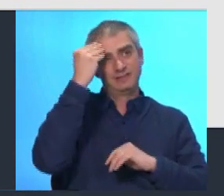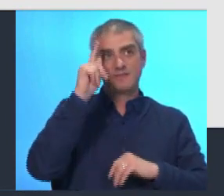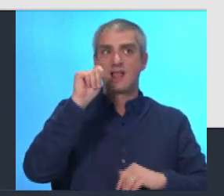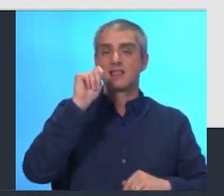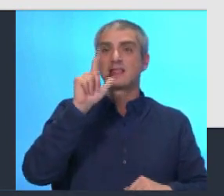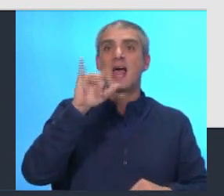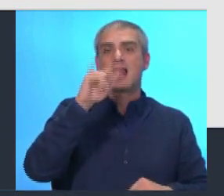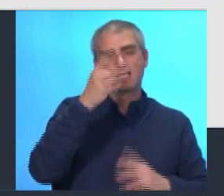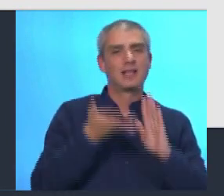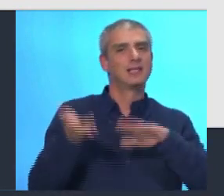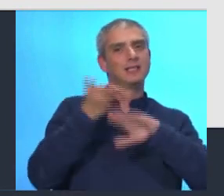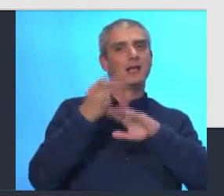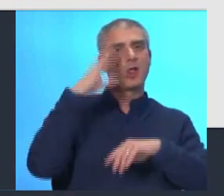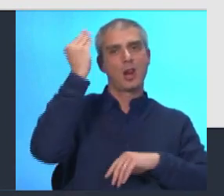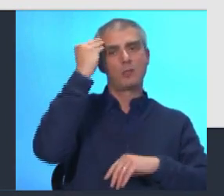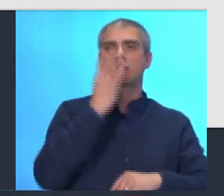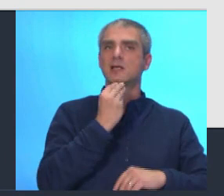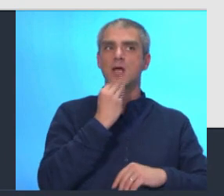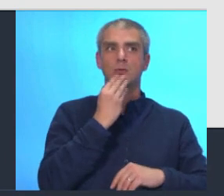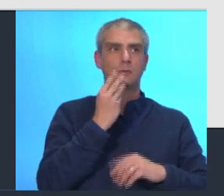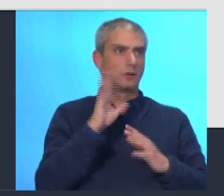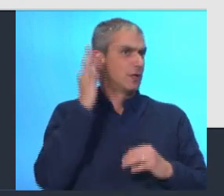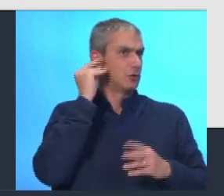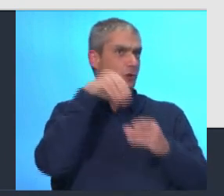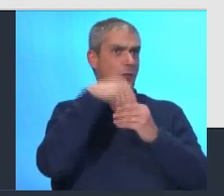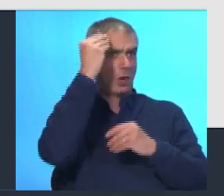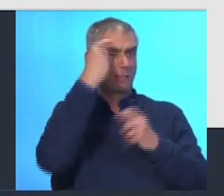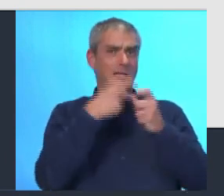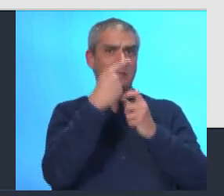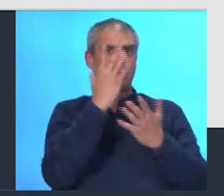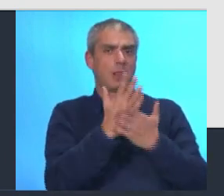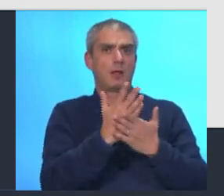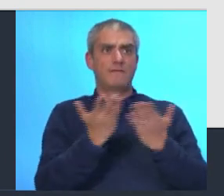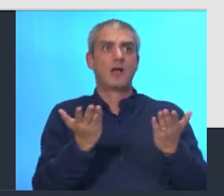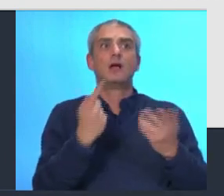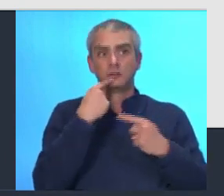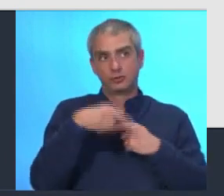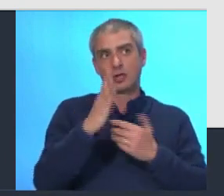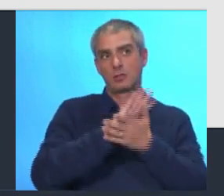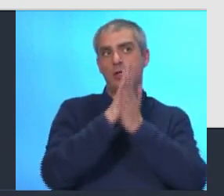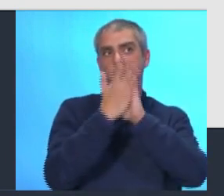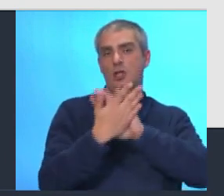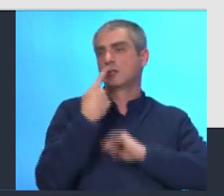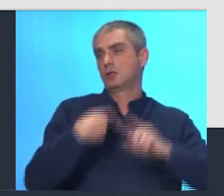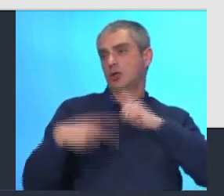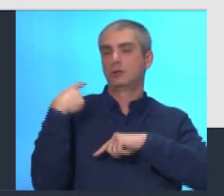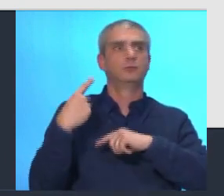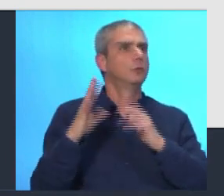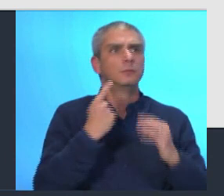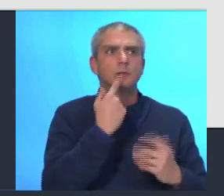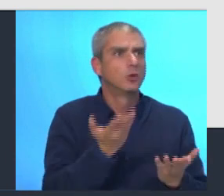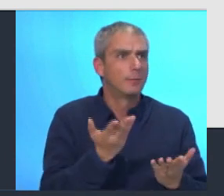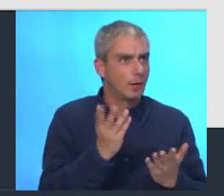טלי, תגבור לימודי יהדות. אבל יש לי ילדה שם שלומדת בכיתה ג' כבר. השנה זה נהפך, השנה שעברה. מה זאת אומרת, בלי שום